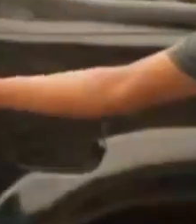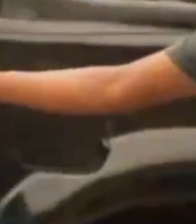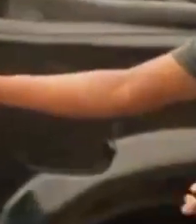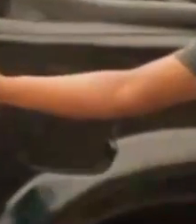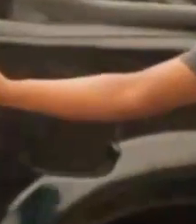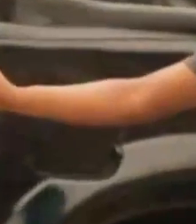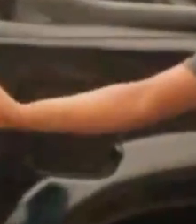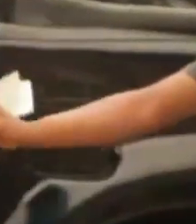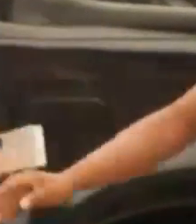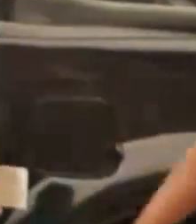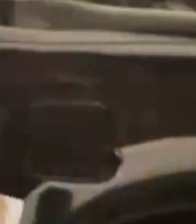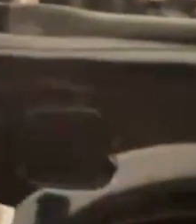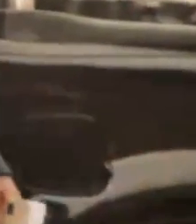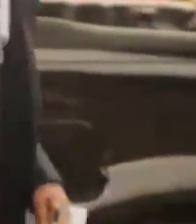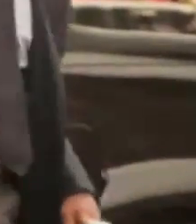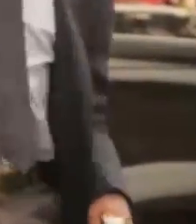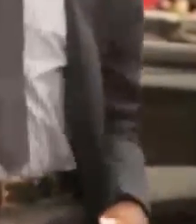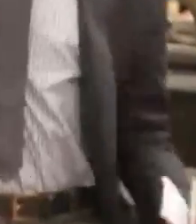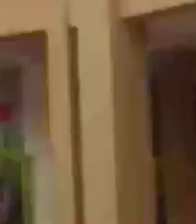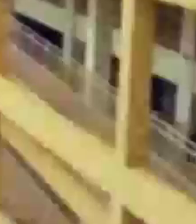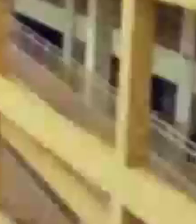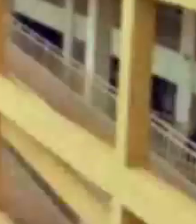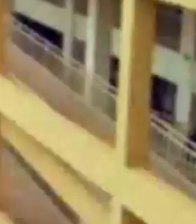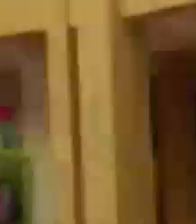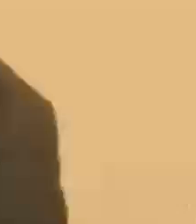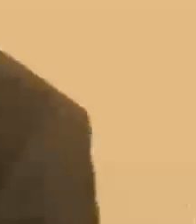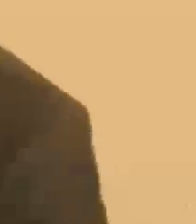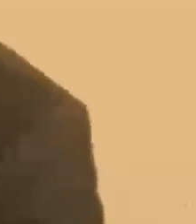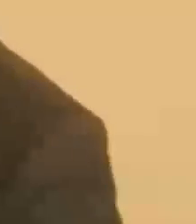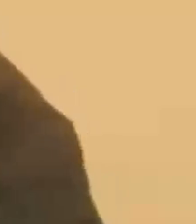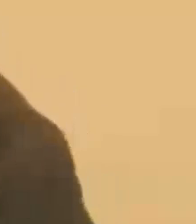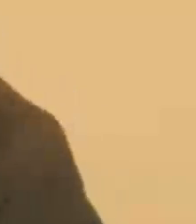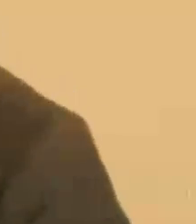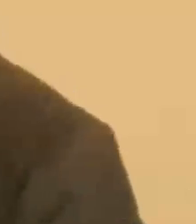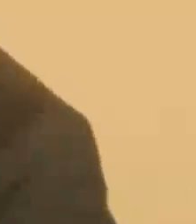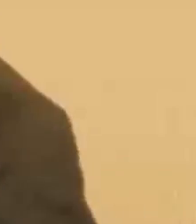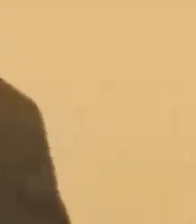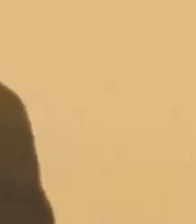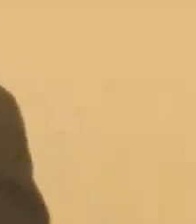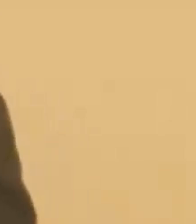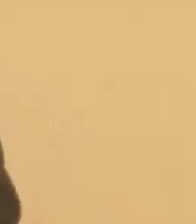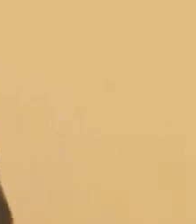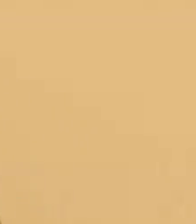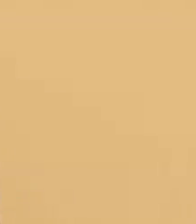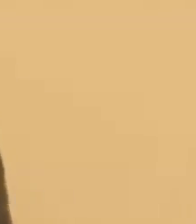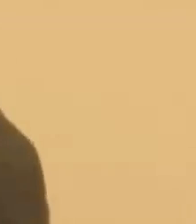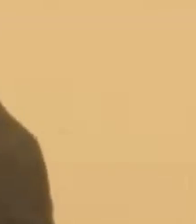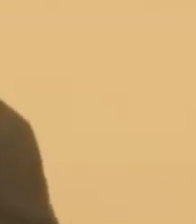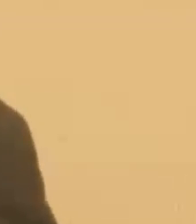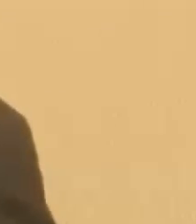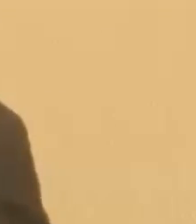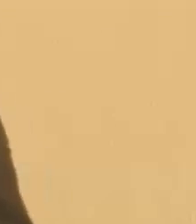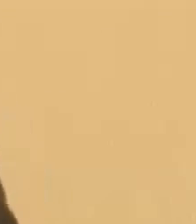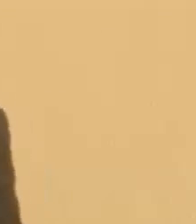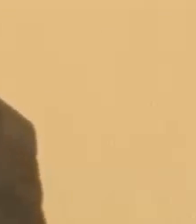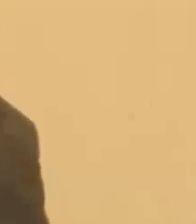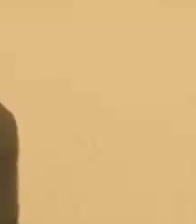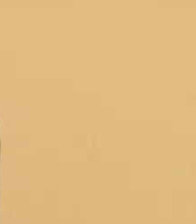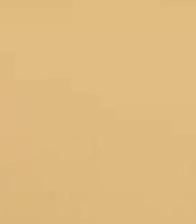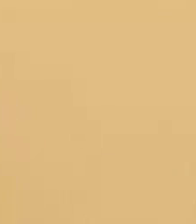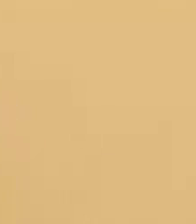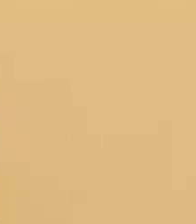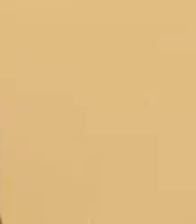nyubako nshyashya y'inkunda amahoro Modern Market aharibana na Iwasa. Bakane makarito yose kabisa. Kosora ni ya